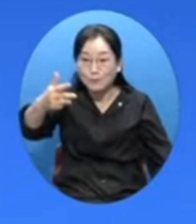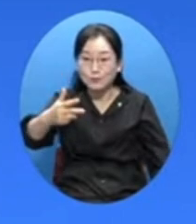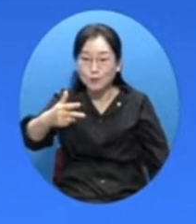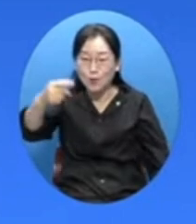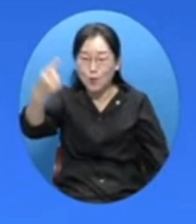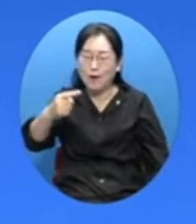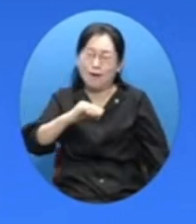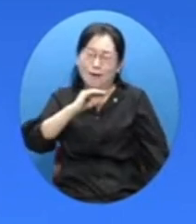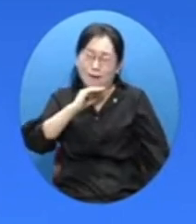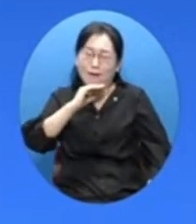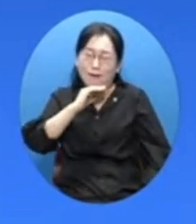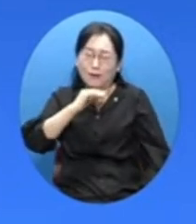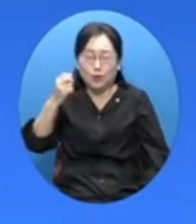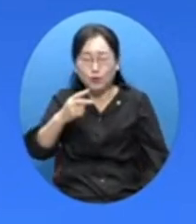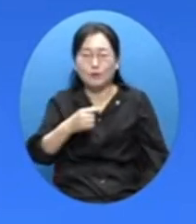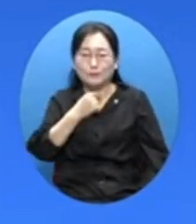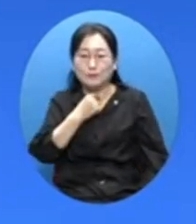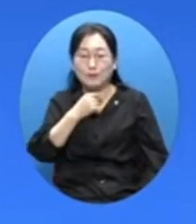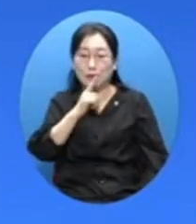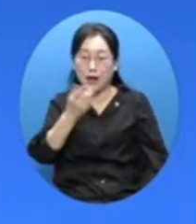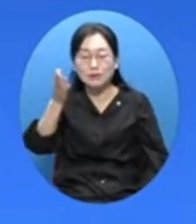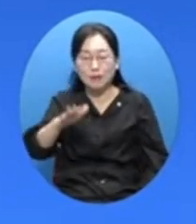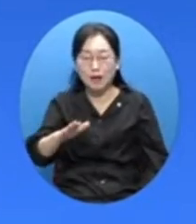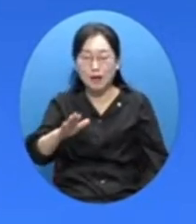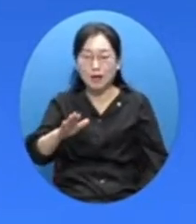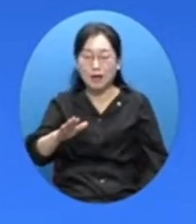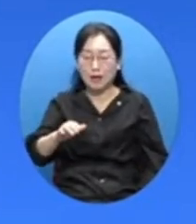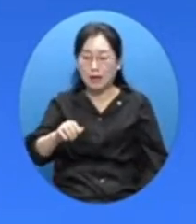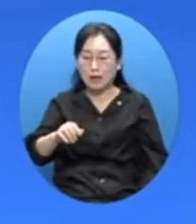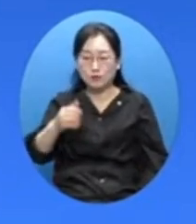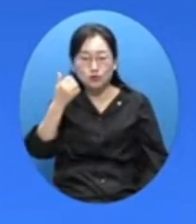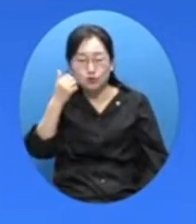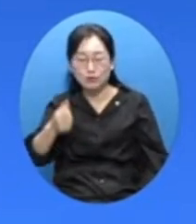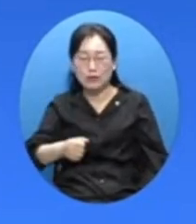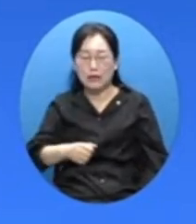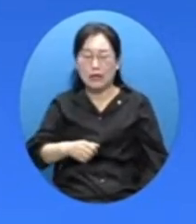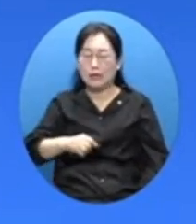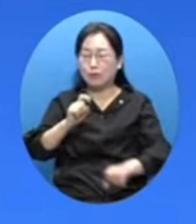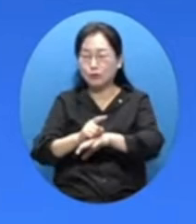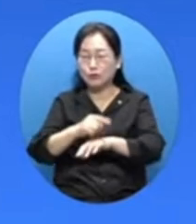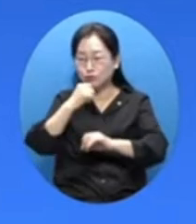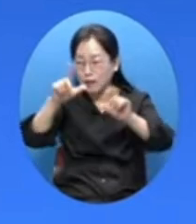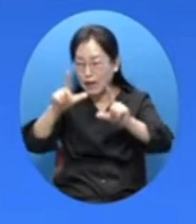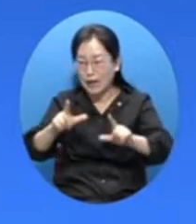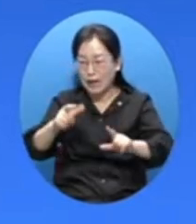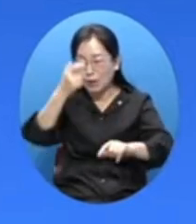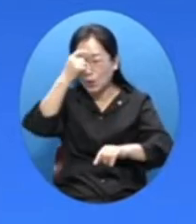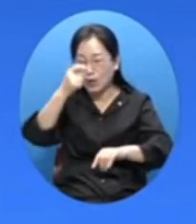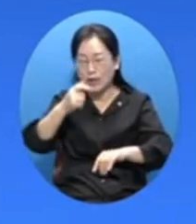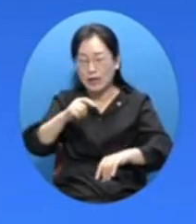분이 있는데, 어떤 분은 벌써 한 주일 또 돌아왔나 하고 교회 나온다고 하면